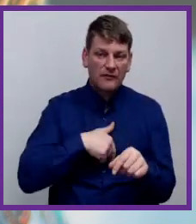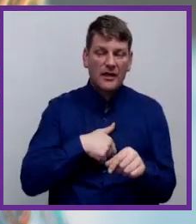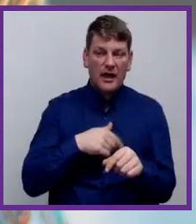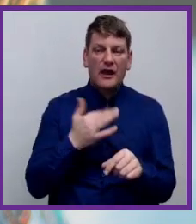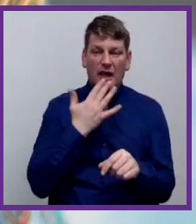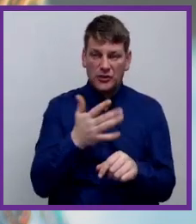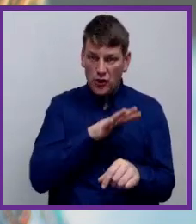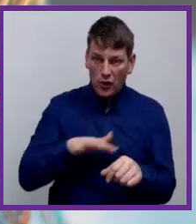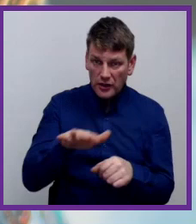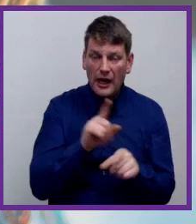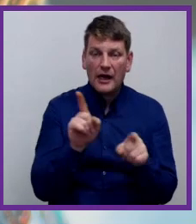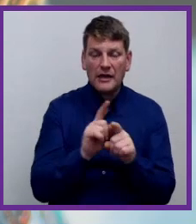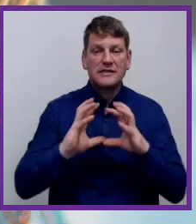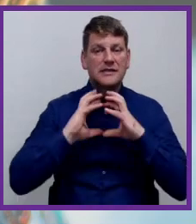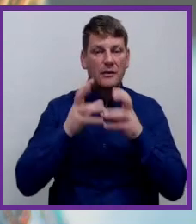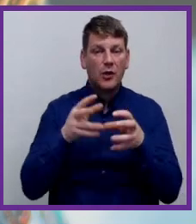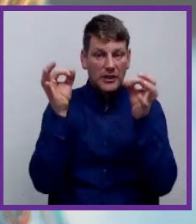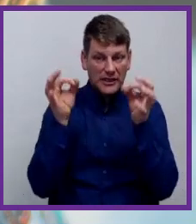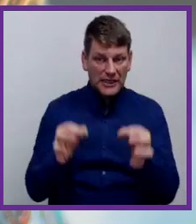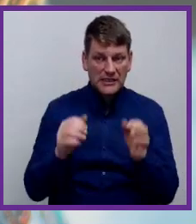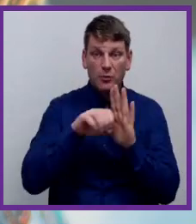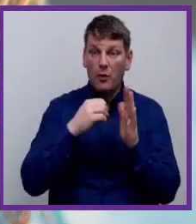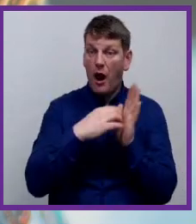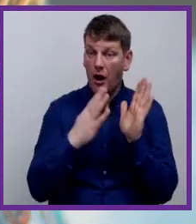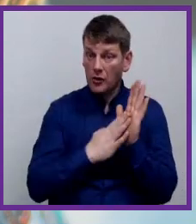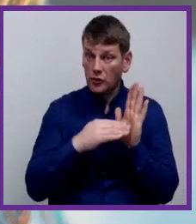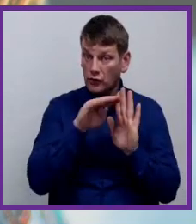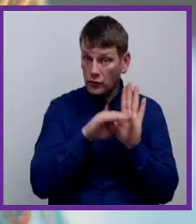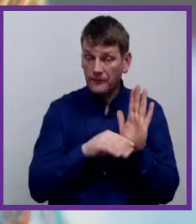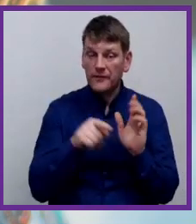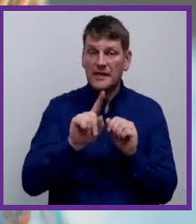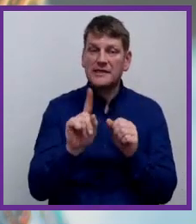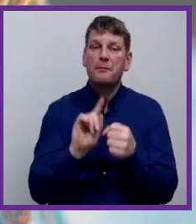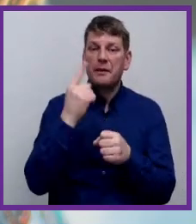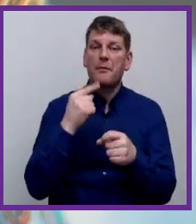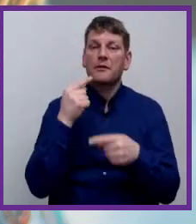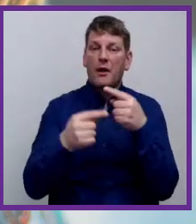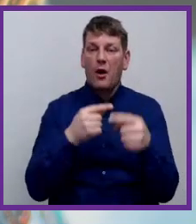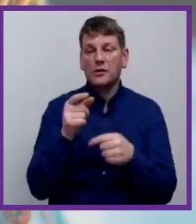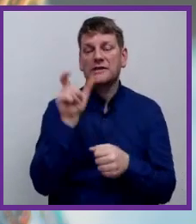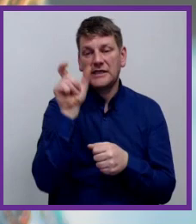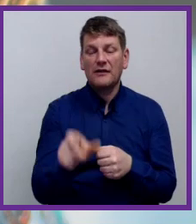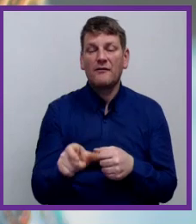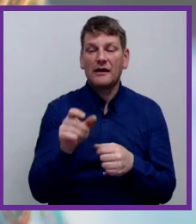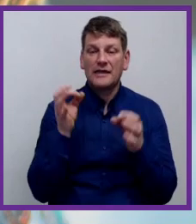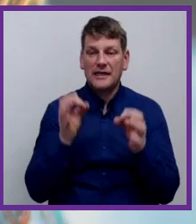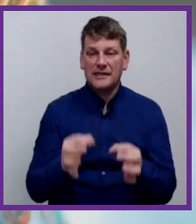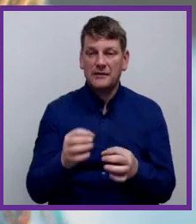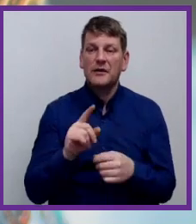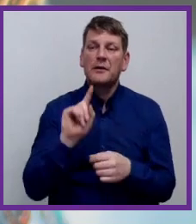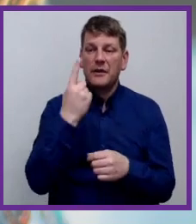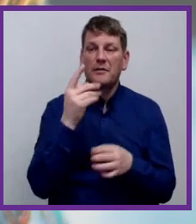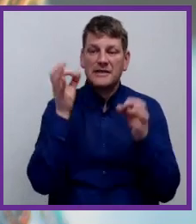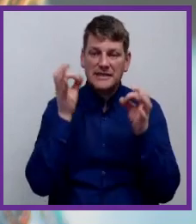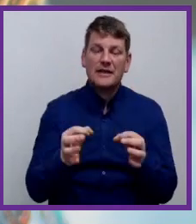nacionālo, gan starptautisku tiesību aktu, un tas ir tās augtās pirmās paudzes cilvēktiesības būtībā, pirmās